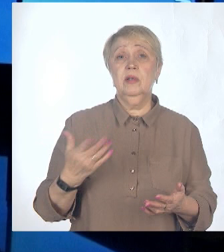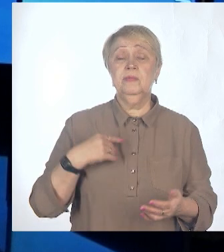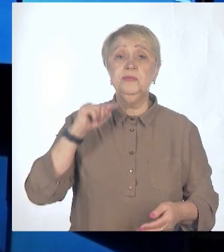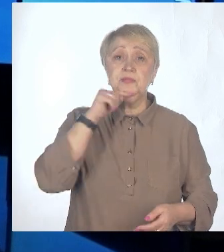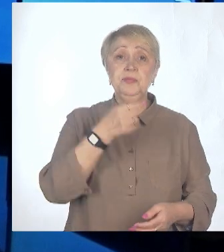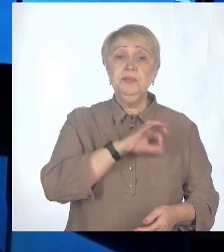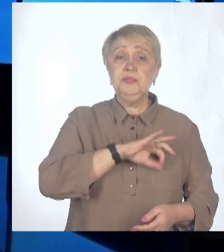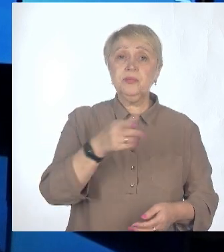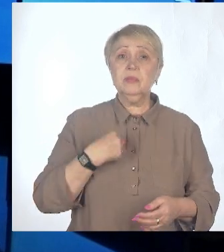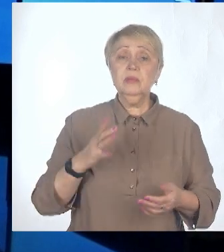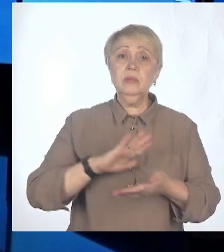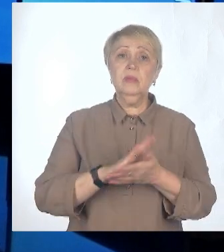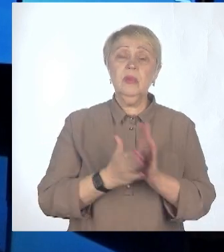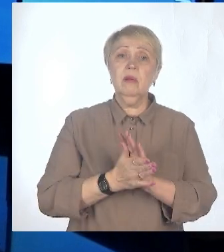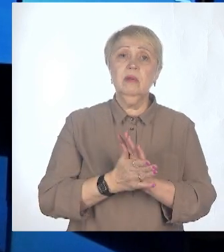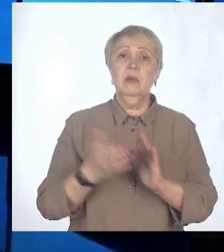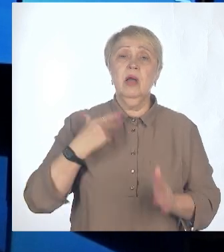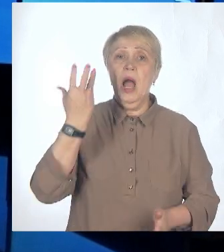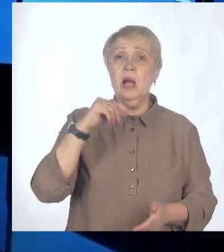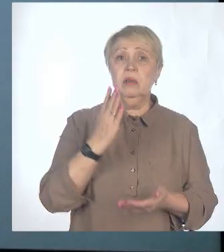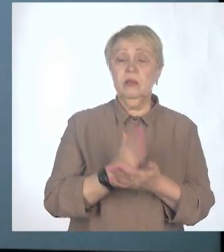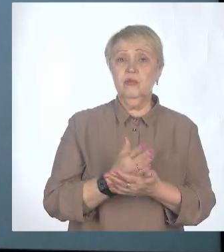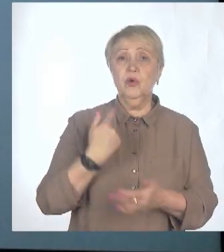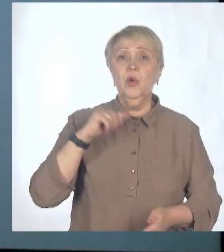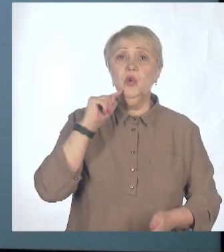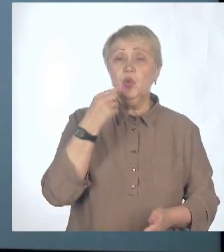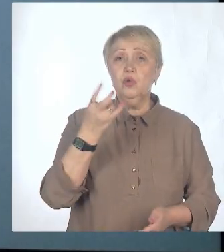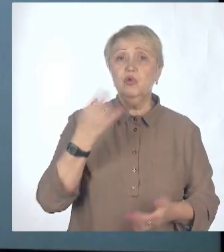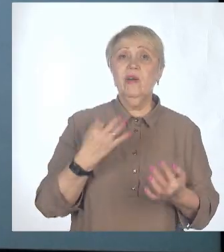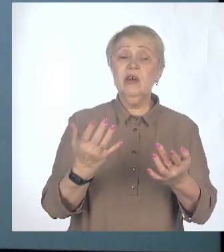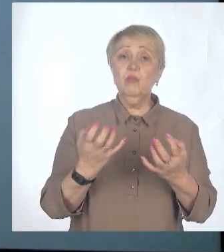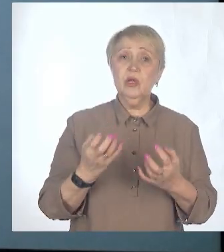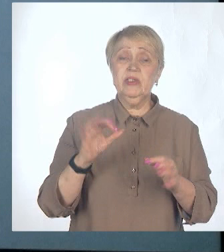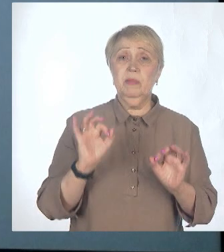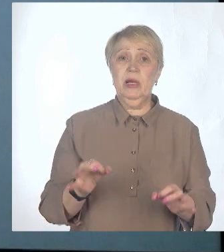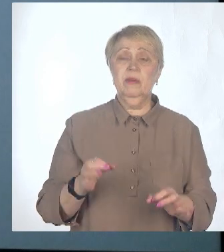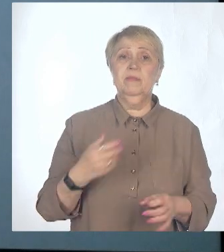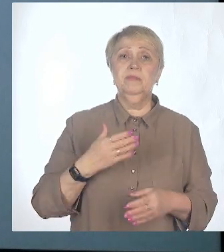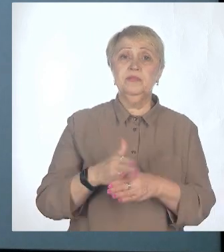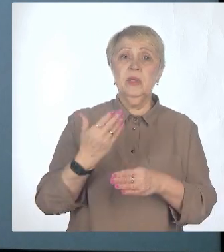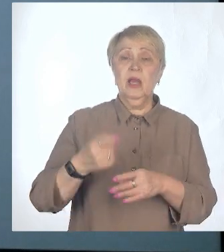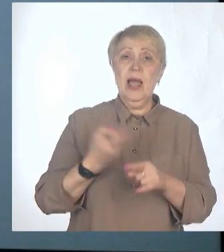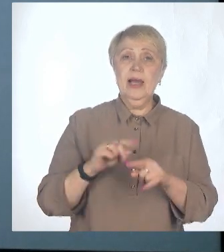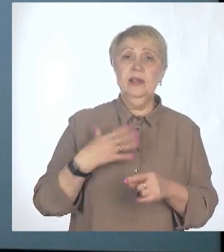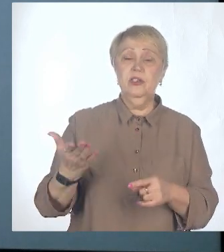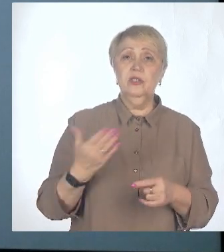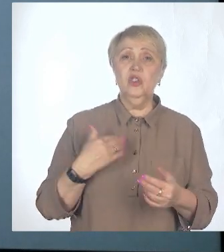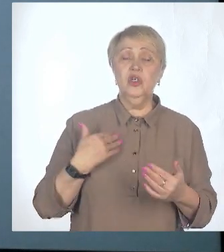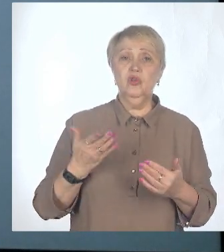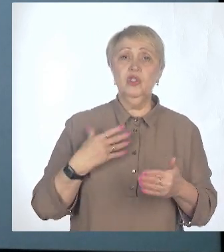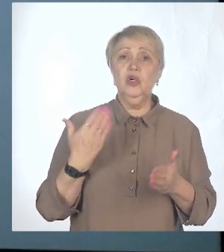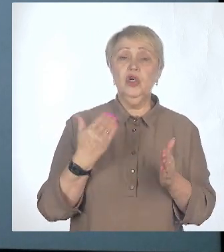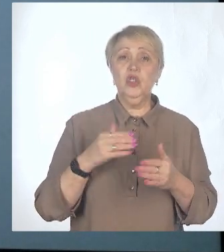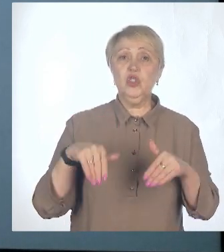достаточно примеров, когда трудности оборачиваются шансами. Главное — уметь ими воспользоваться. Ну, часть этих шансов точно найдут на